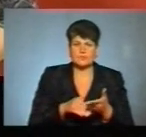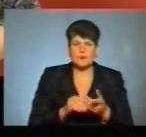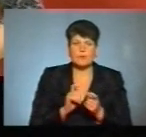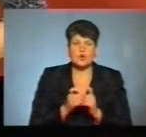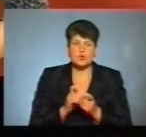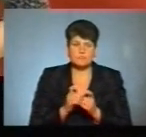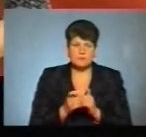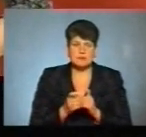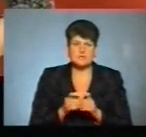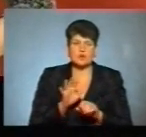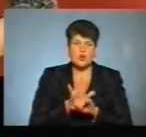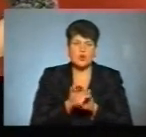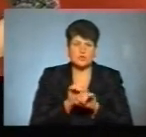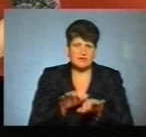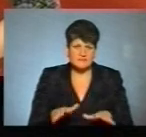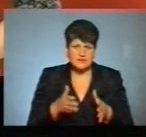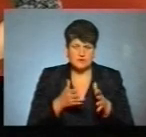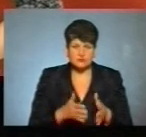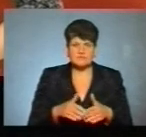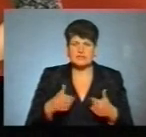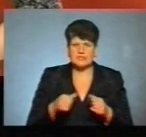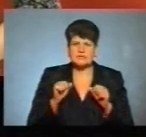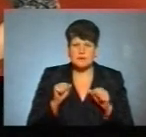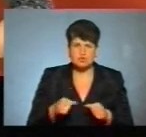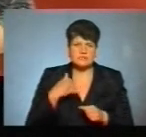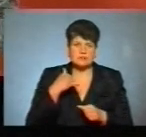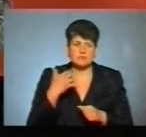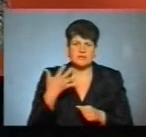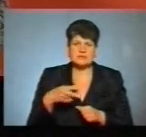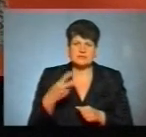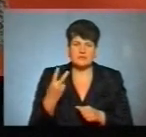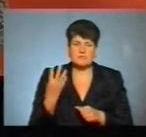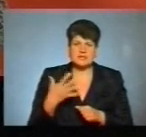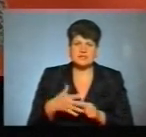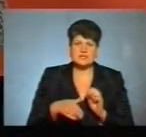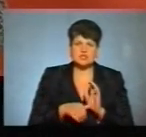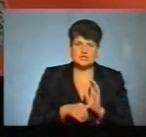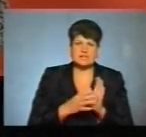із коронавірусом. Власне, звертатися можна за телефоном